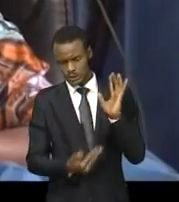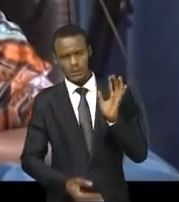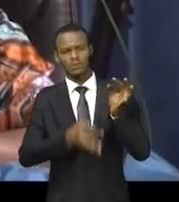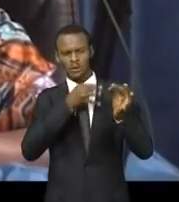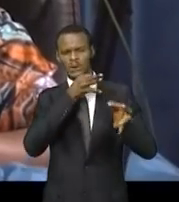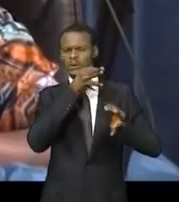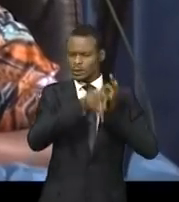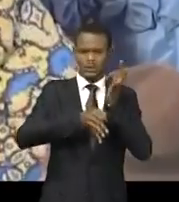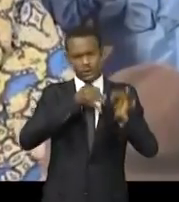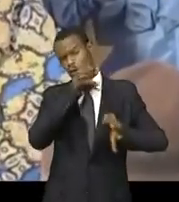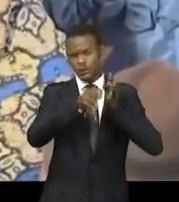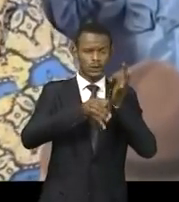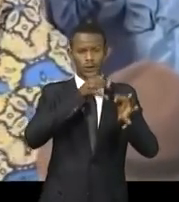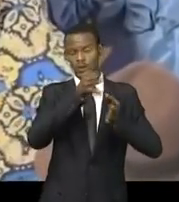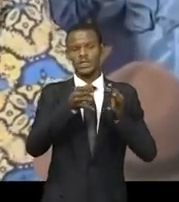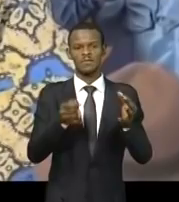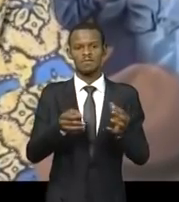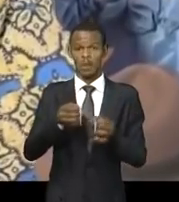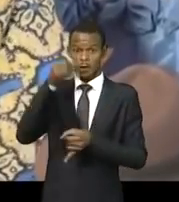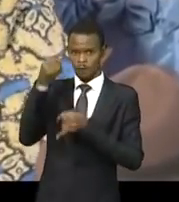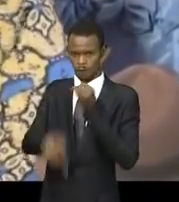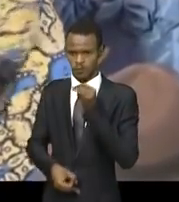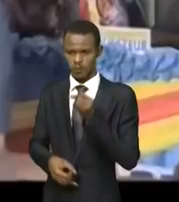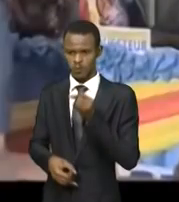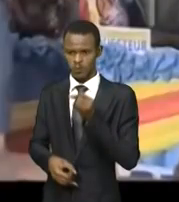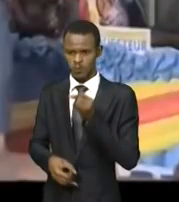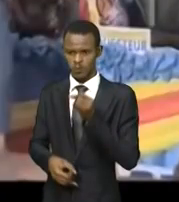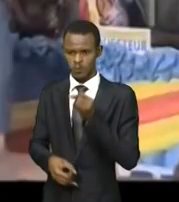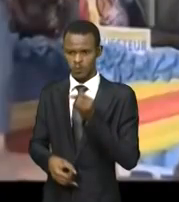temps fort de la plénière, le vote à bulletin secret.